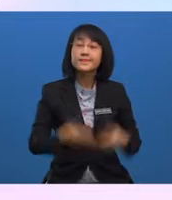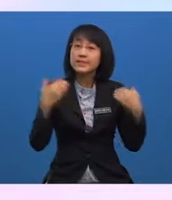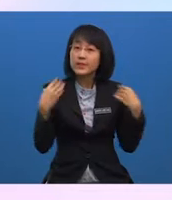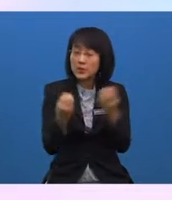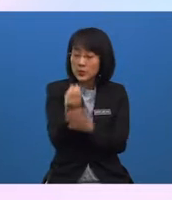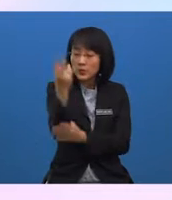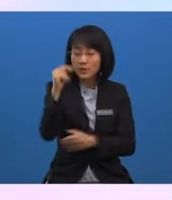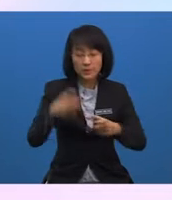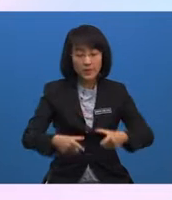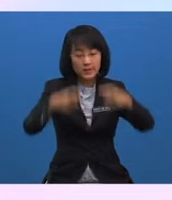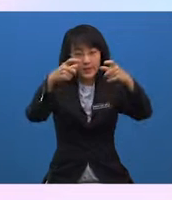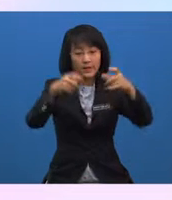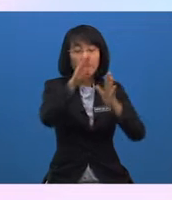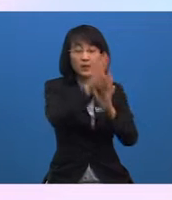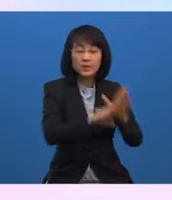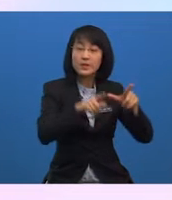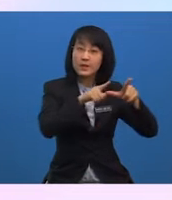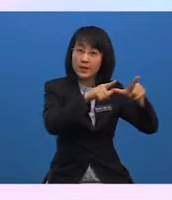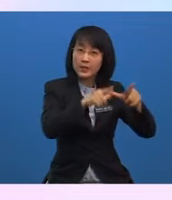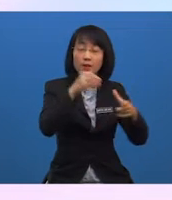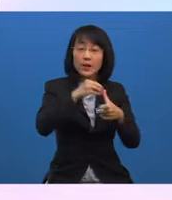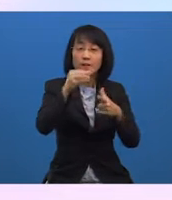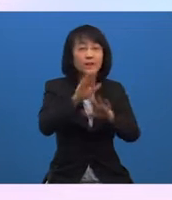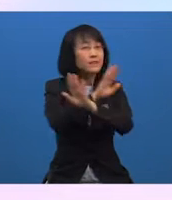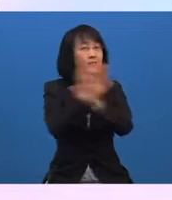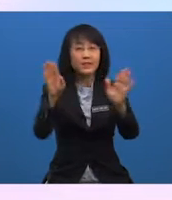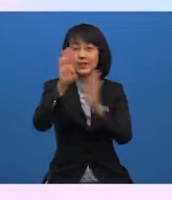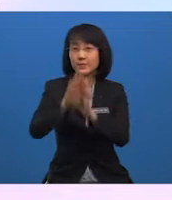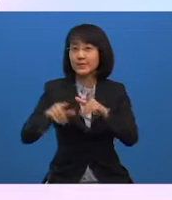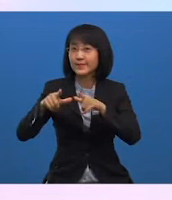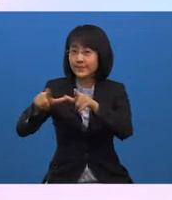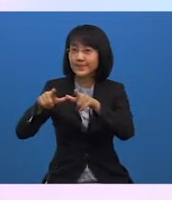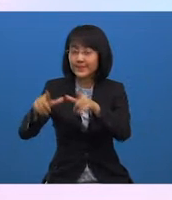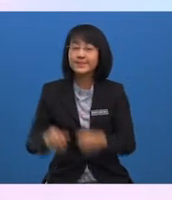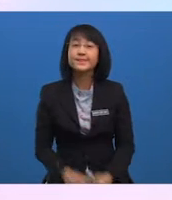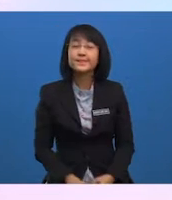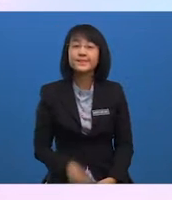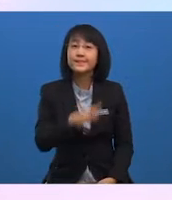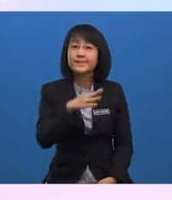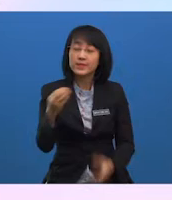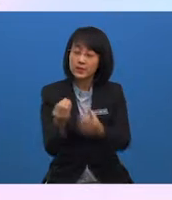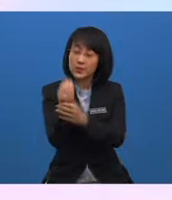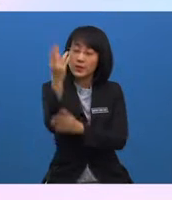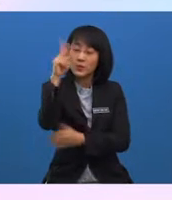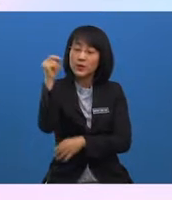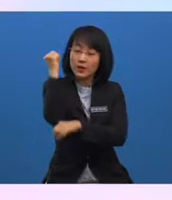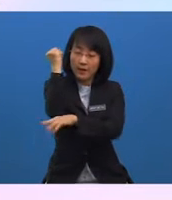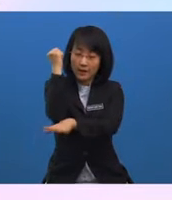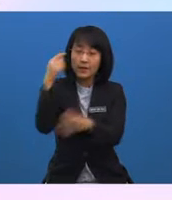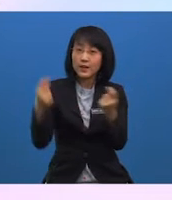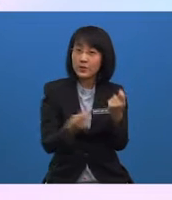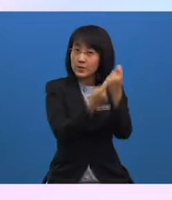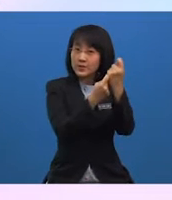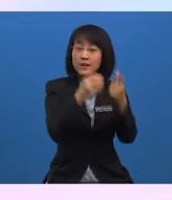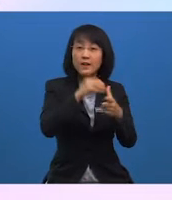berkayu atau tidak berkayu. Dan ada tumbuhan mempunyai akar tunjang atau akar